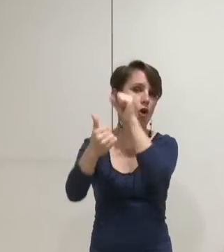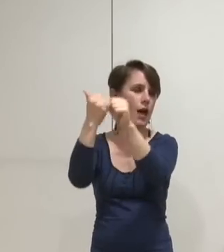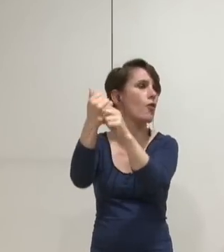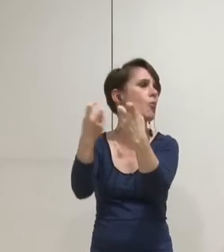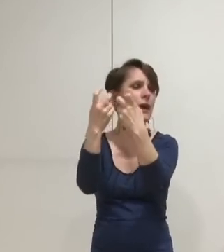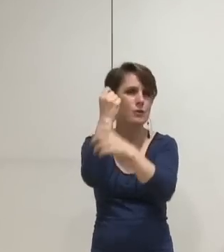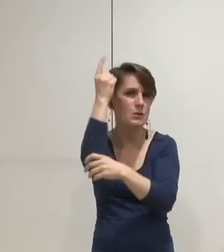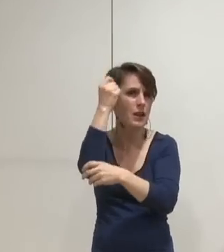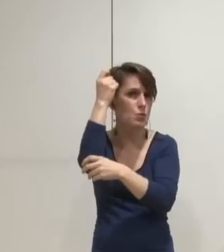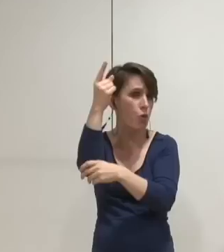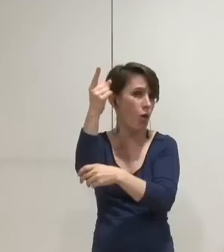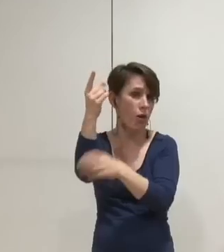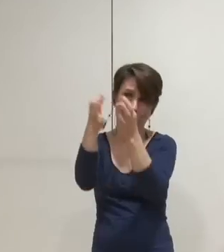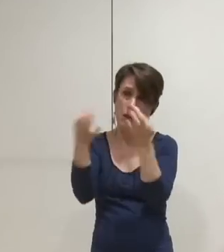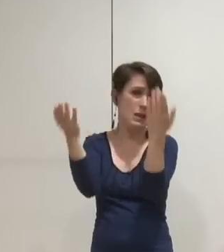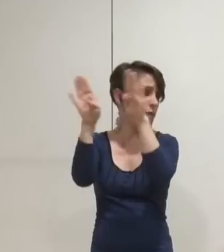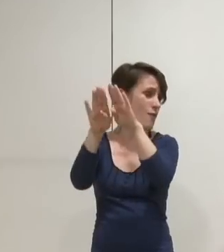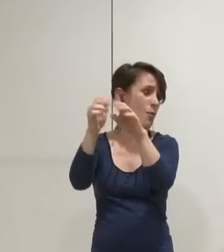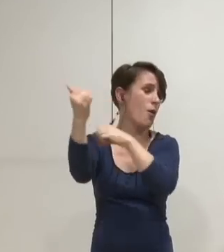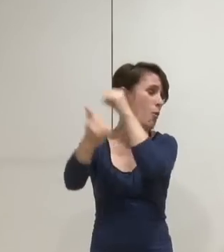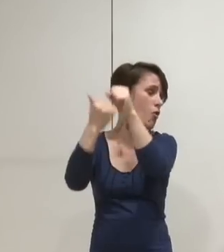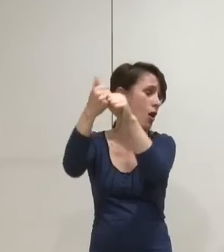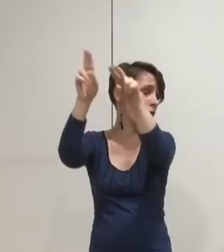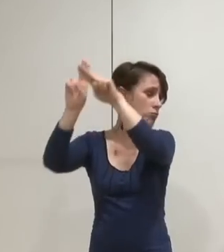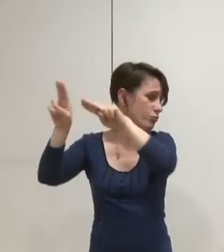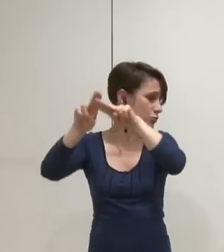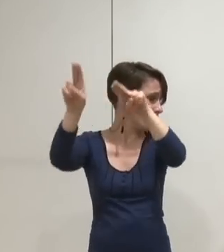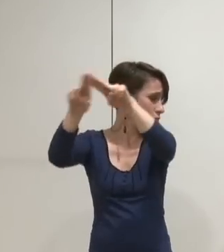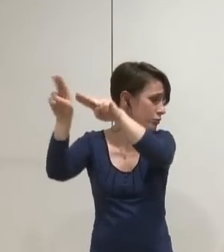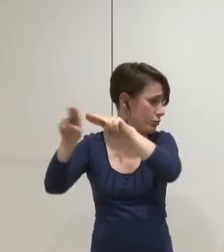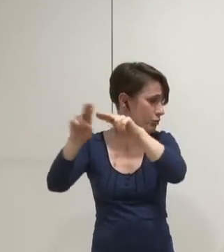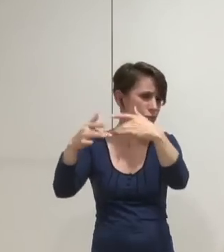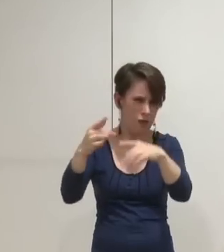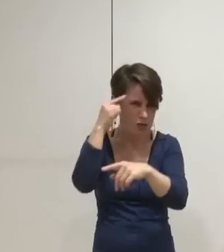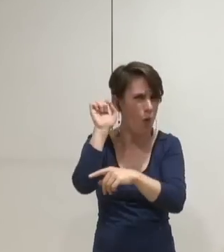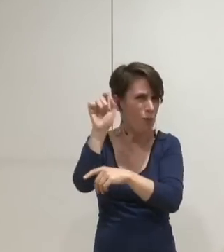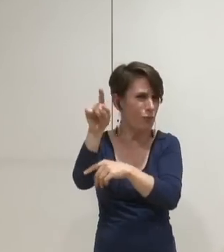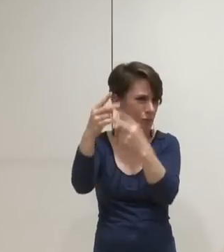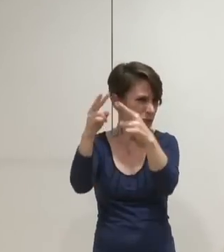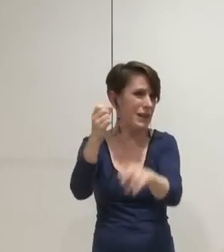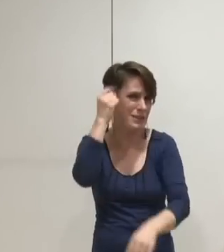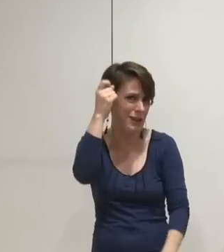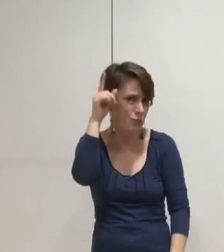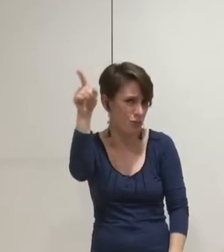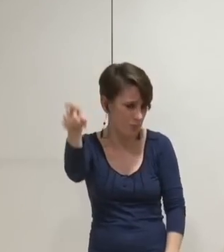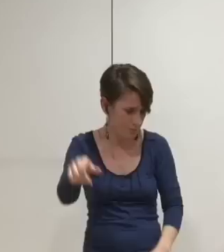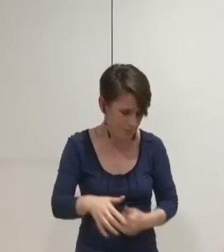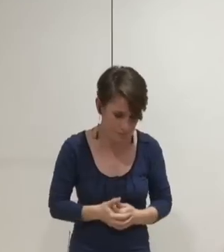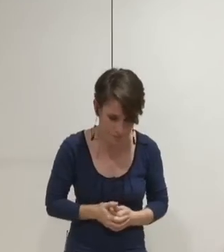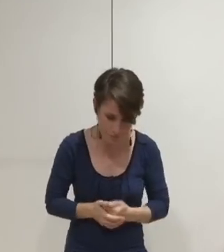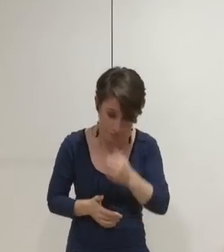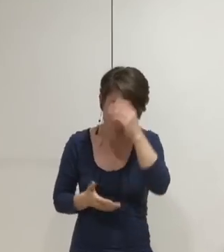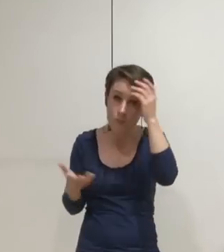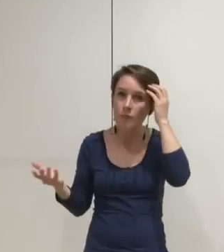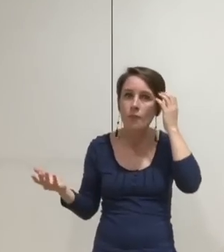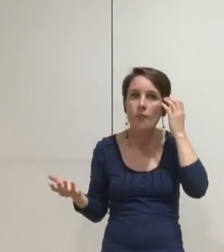Strasbourg je fais de mémoire donc ça peut ne pas être la bonne ville mais c'était ça faisait partie des villes que nous avions regardé donc première question à regarder